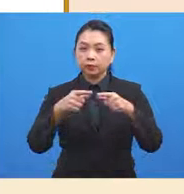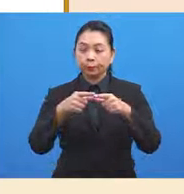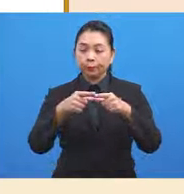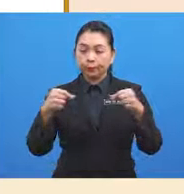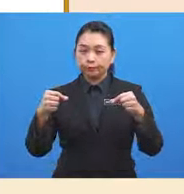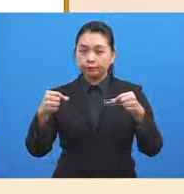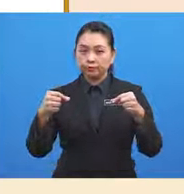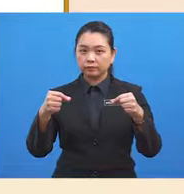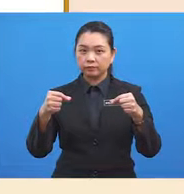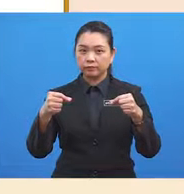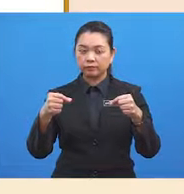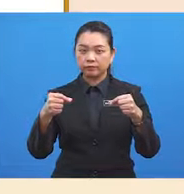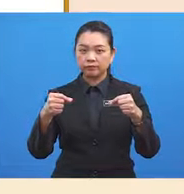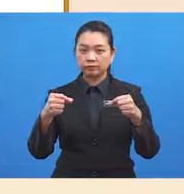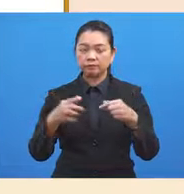Jepun,